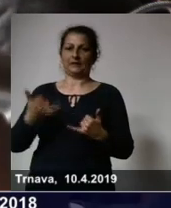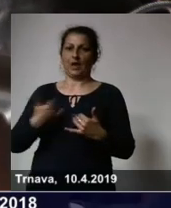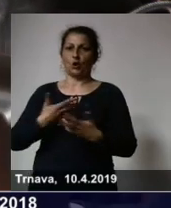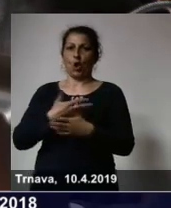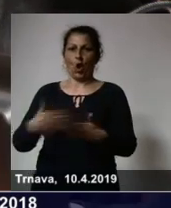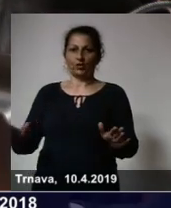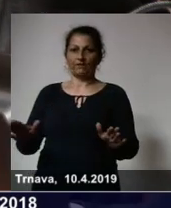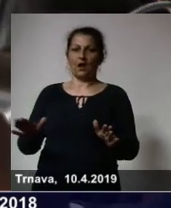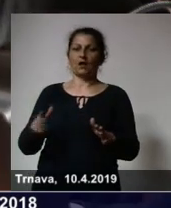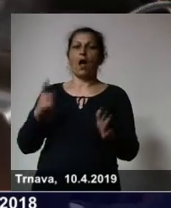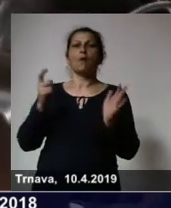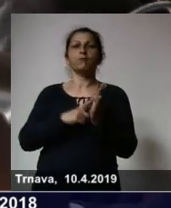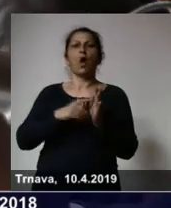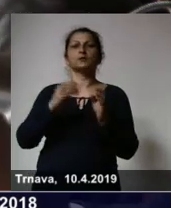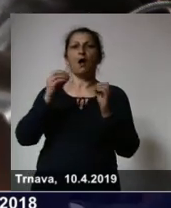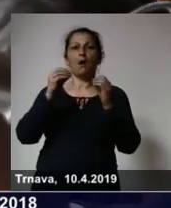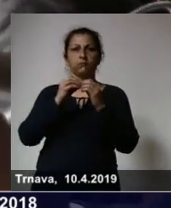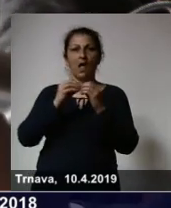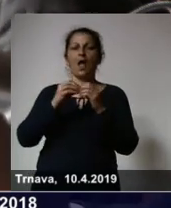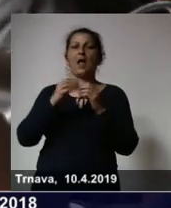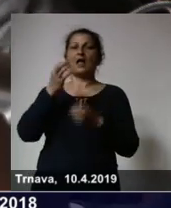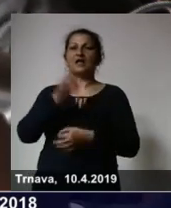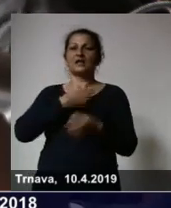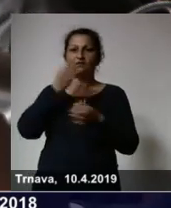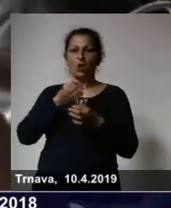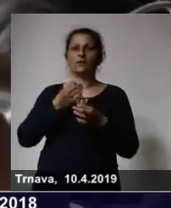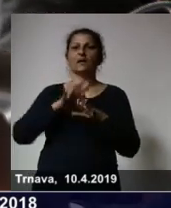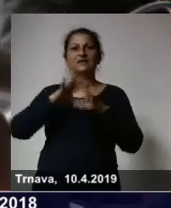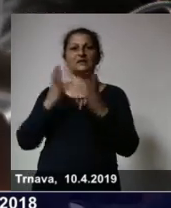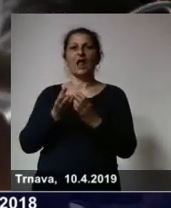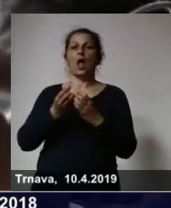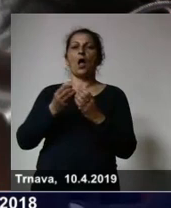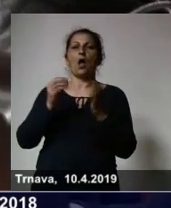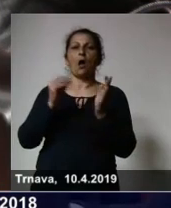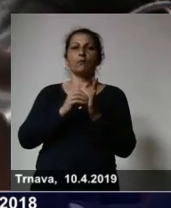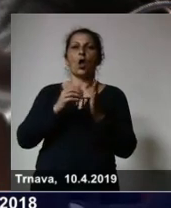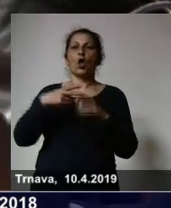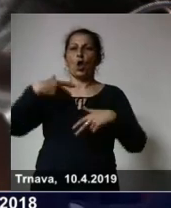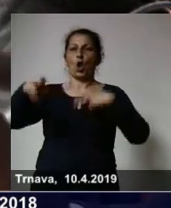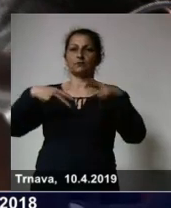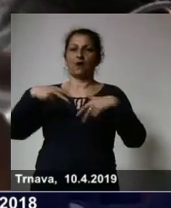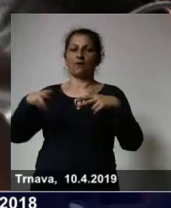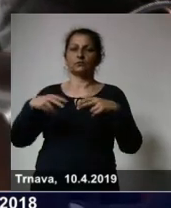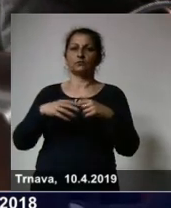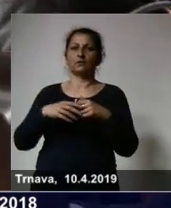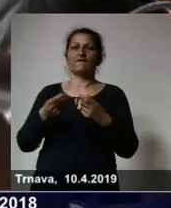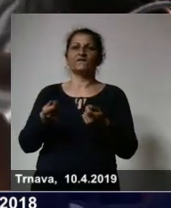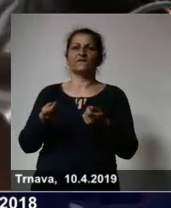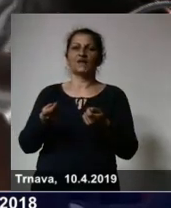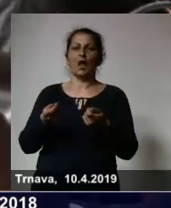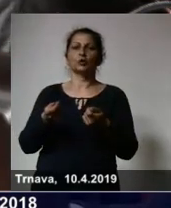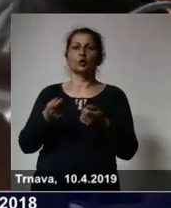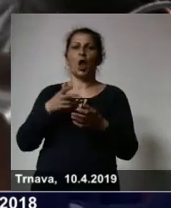k bodu B, informácia o celkovej sume dlhu Trnavského samosprávneho kraja, rozpravu. Finančná komisia a